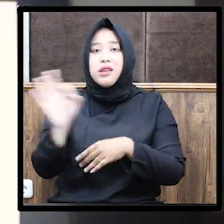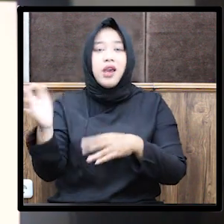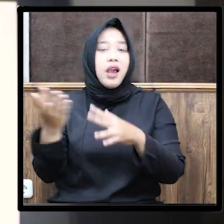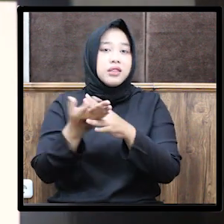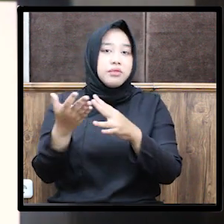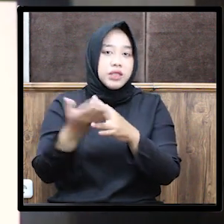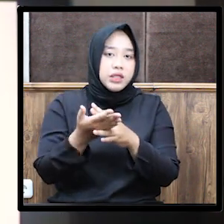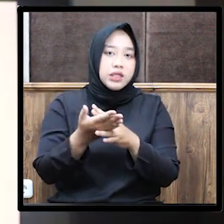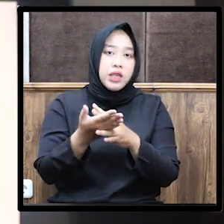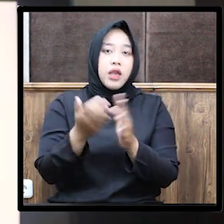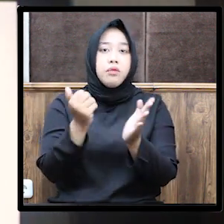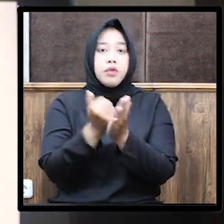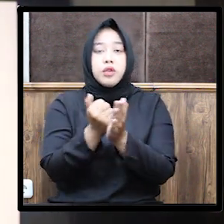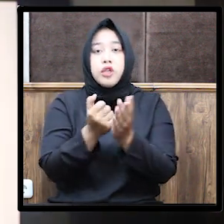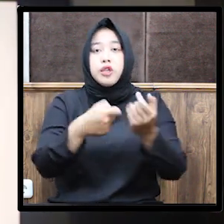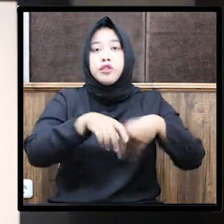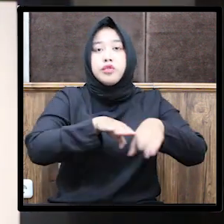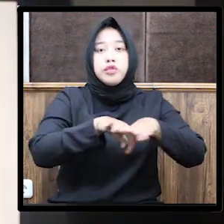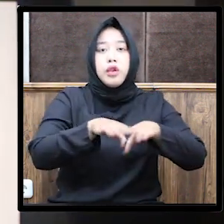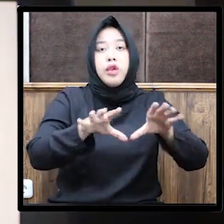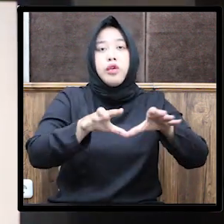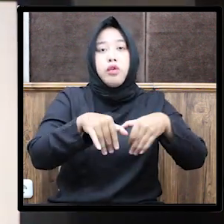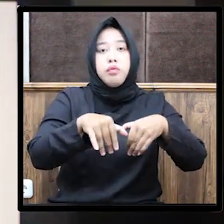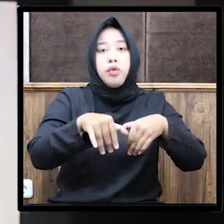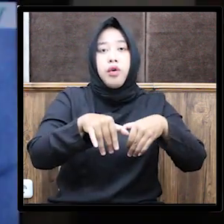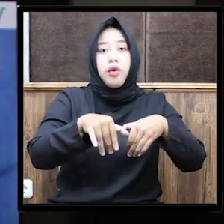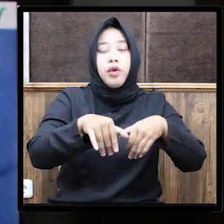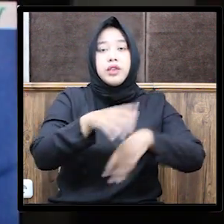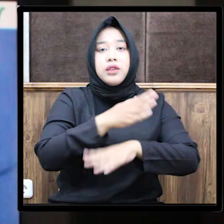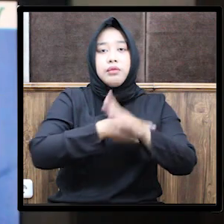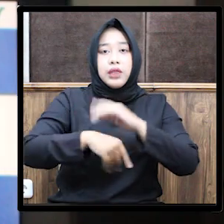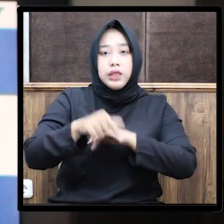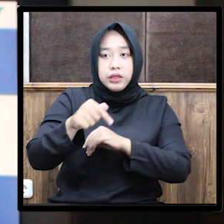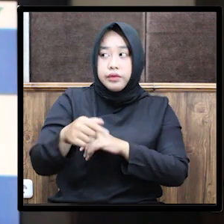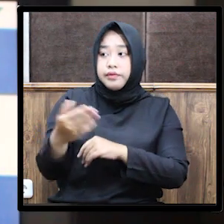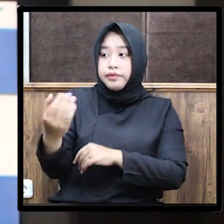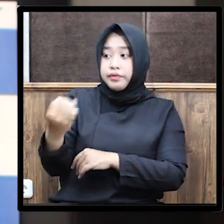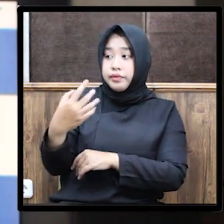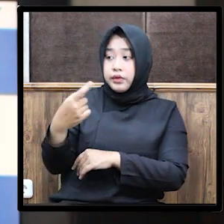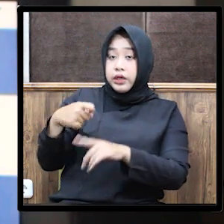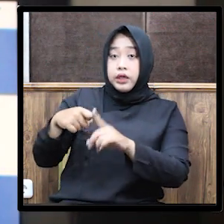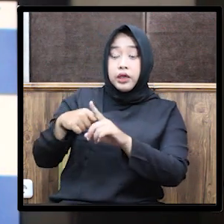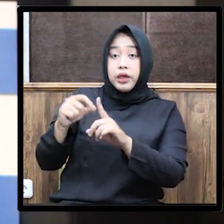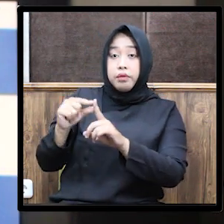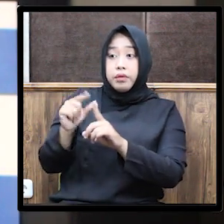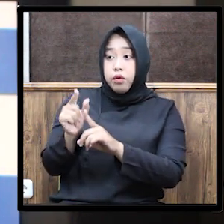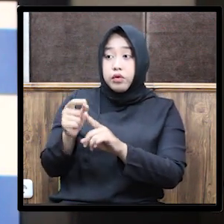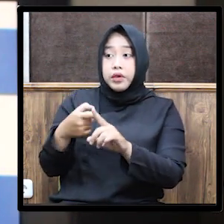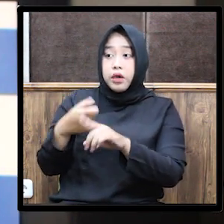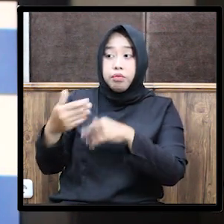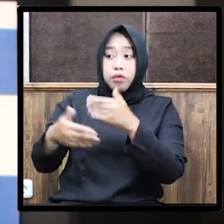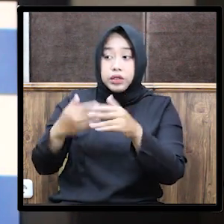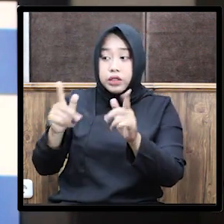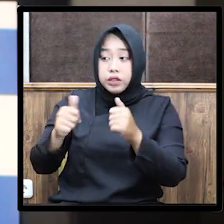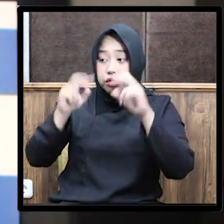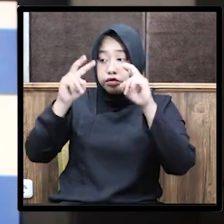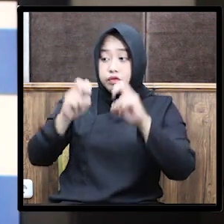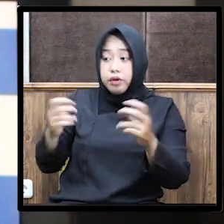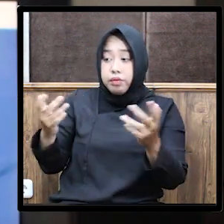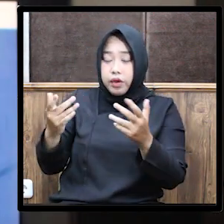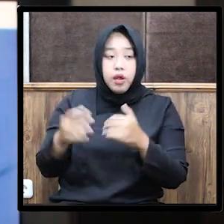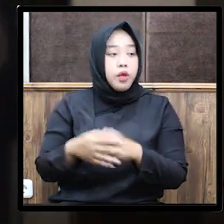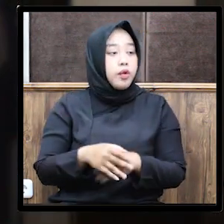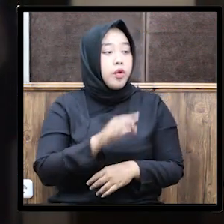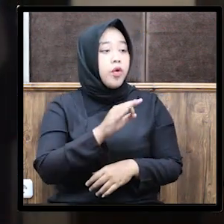cukup aksesibel dan juga merata di kalangan teman-teman difabel. Nah, mungkin ada tanggapan Bu Rani dari KPU atau mungkin ada hal yang